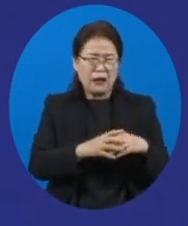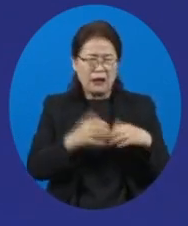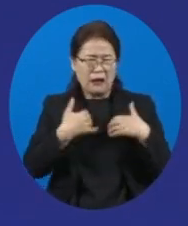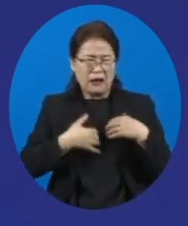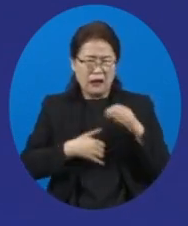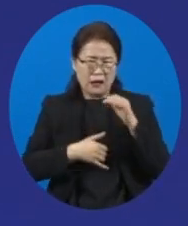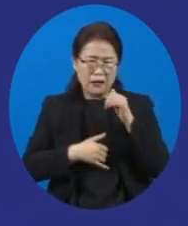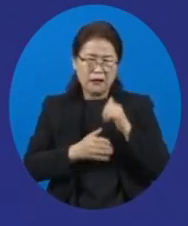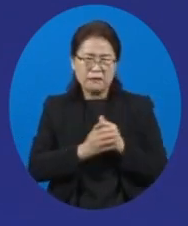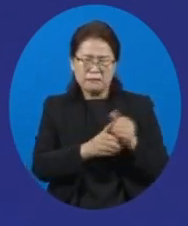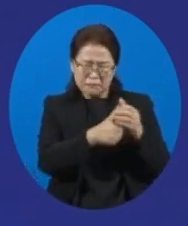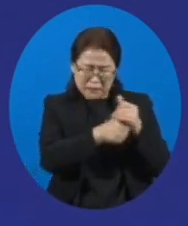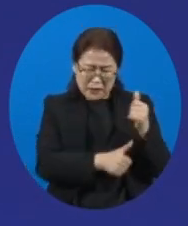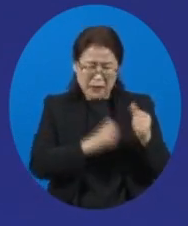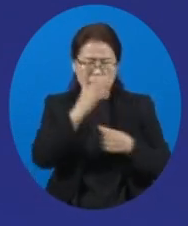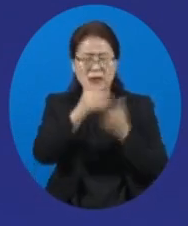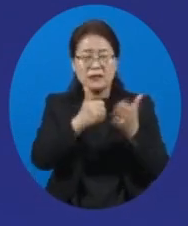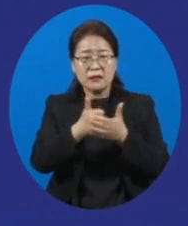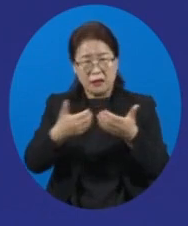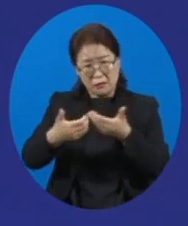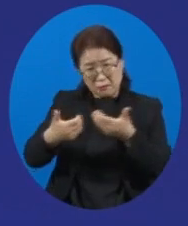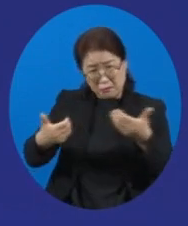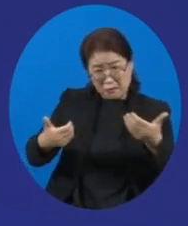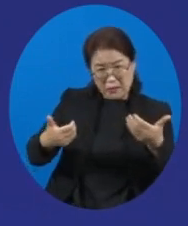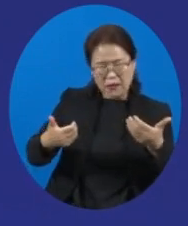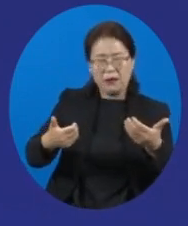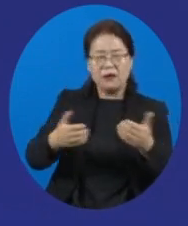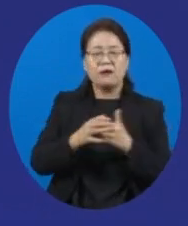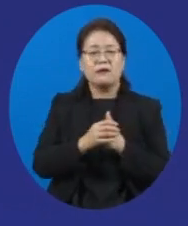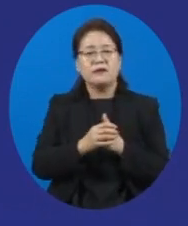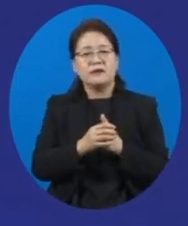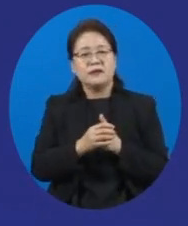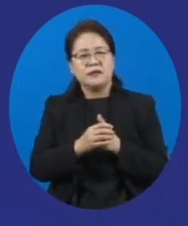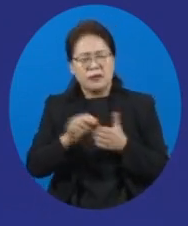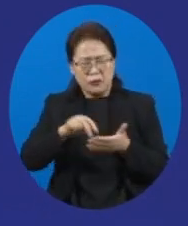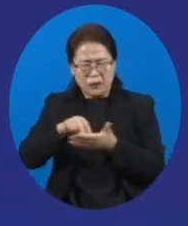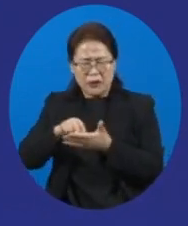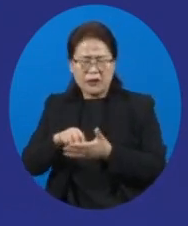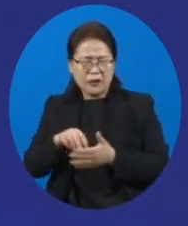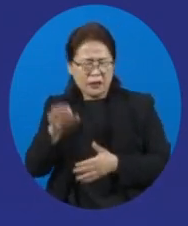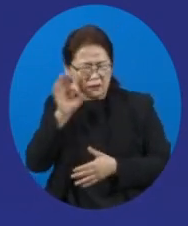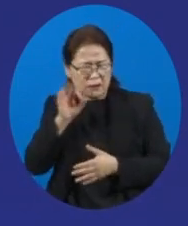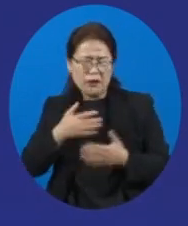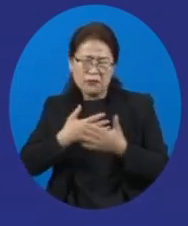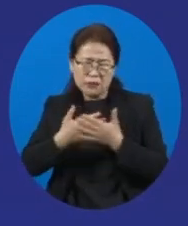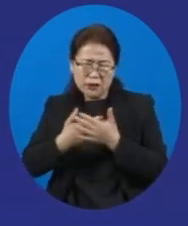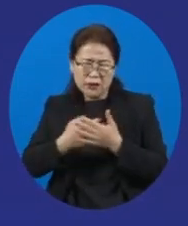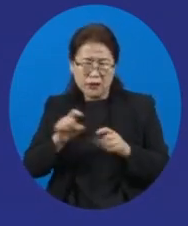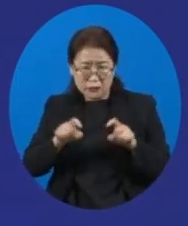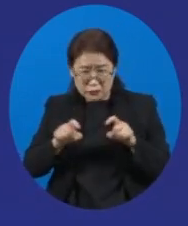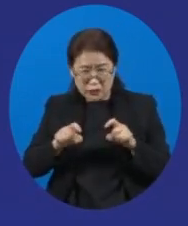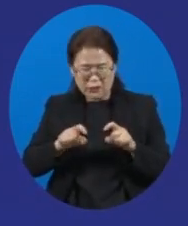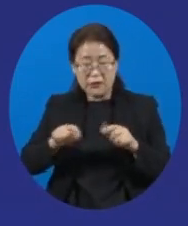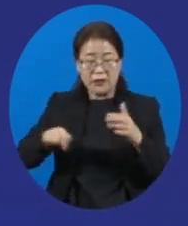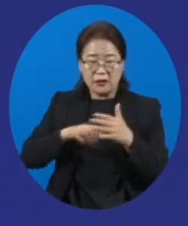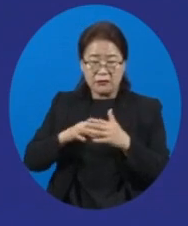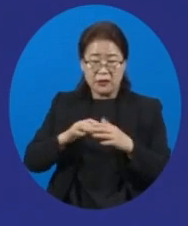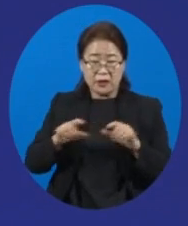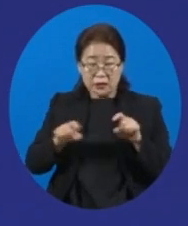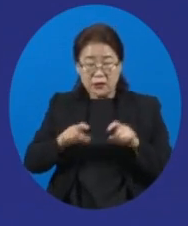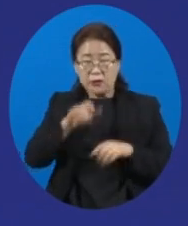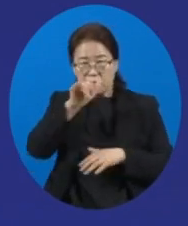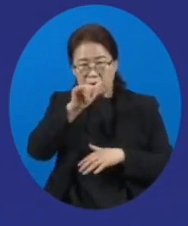하나님과 멀어져 가고 있지는 않습니까? 그래서 외로움과 수치심과 불안과 두려움 가운데 떨고